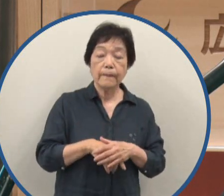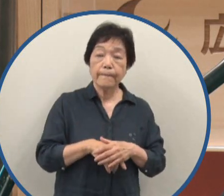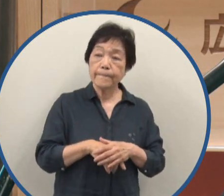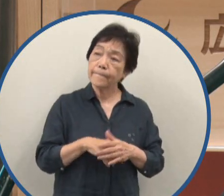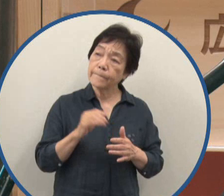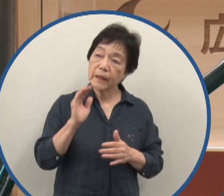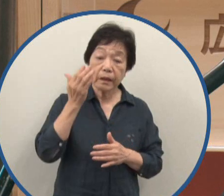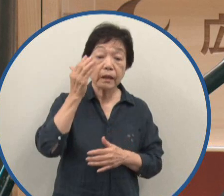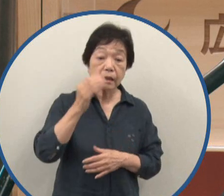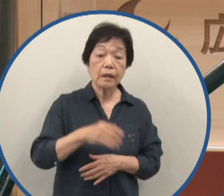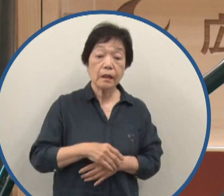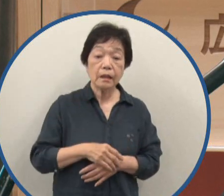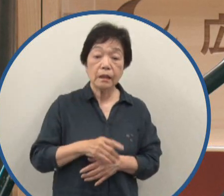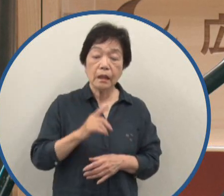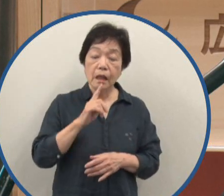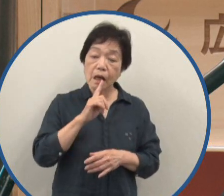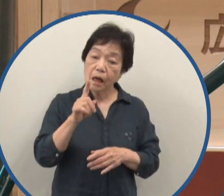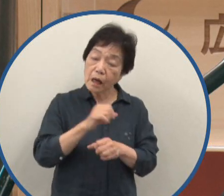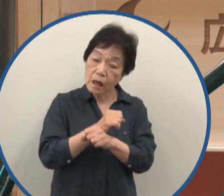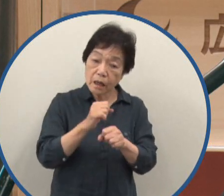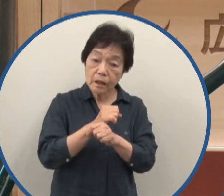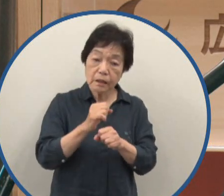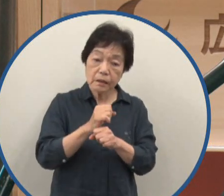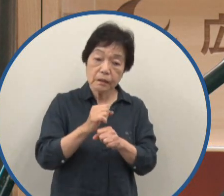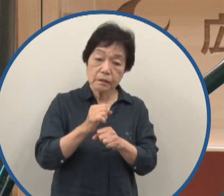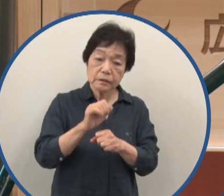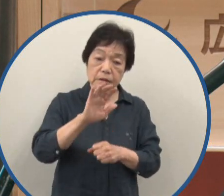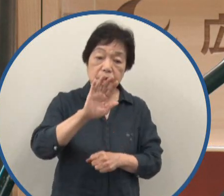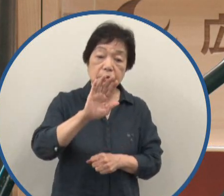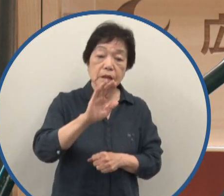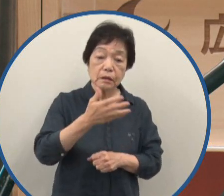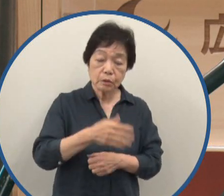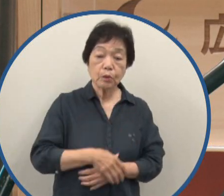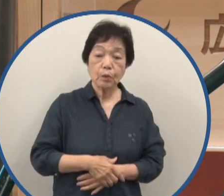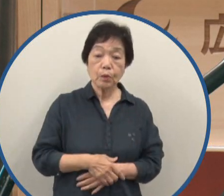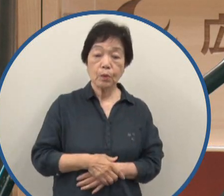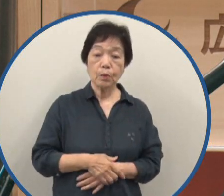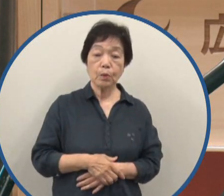となかなか言い難いものがありますが、